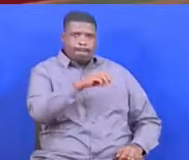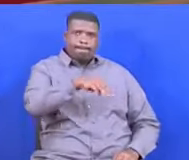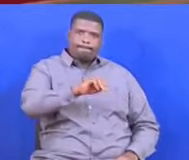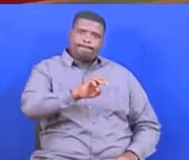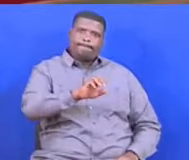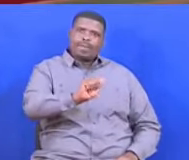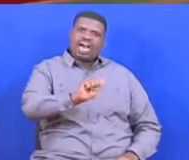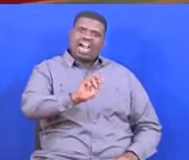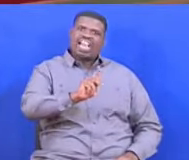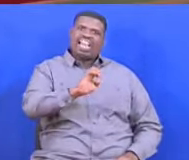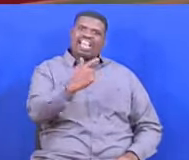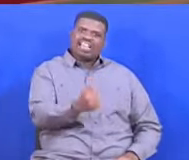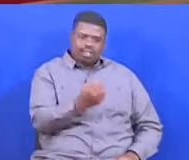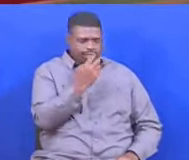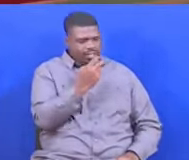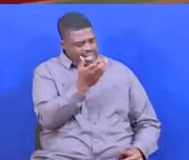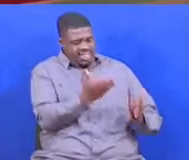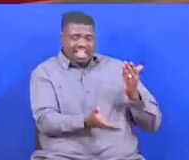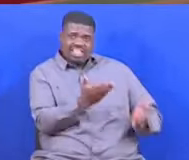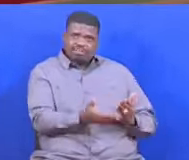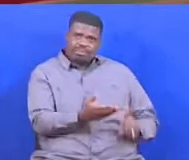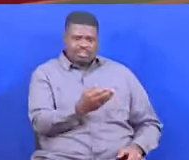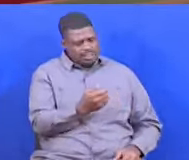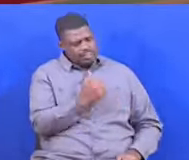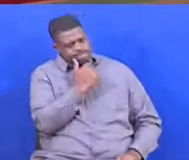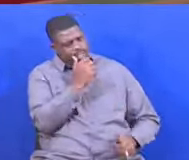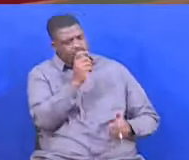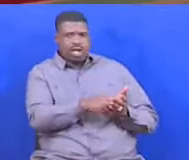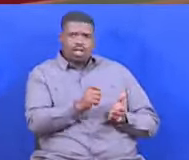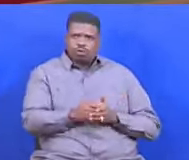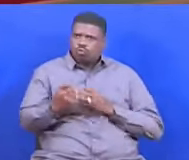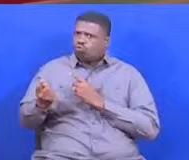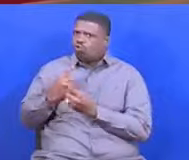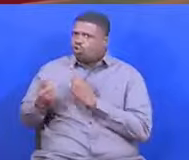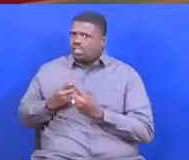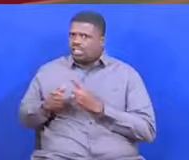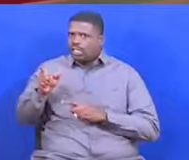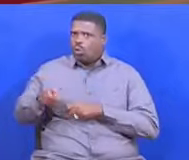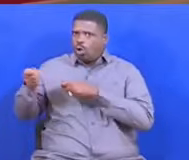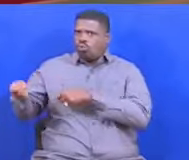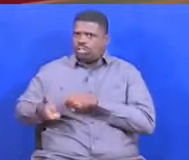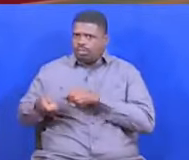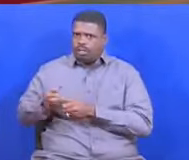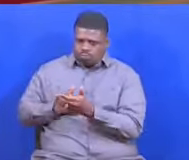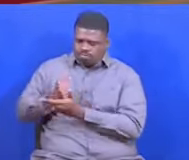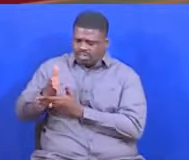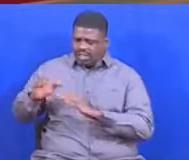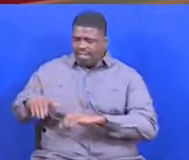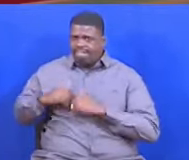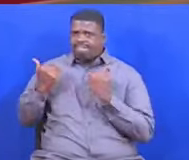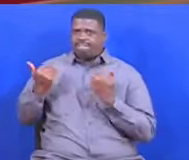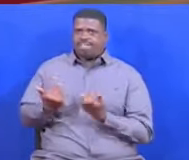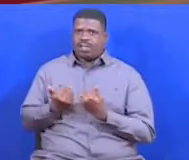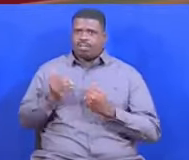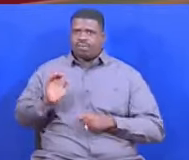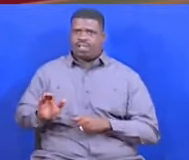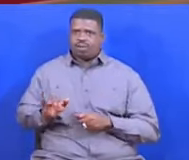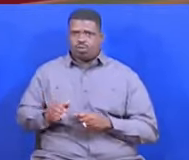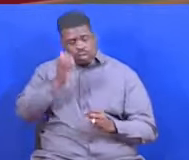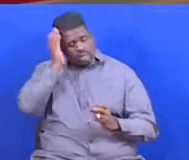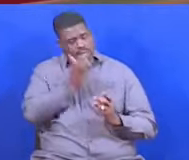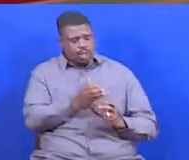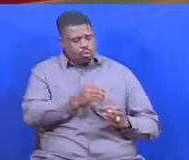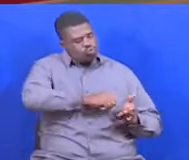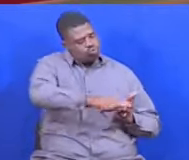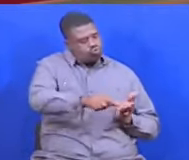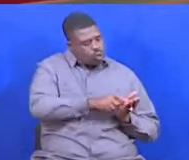iliyopo ili kubaini kiasi cha ngano chenye ubora na kisha kuongea na wakulima kupitia vyama vyao kwa ajili ya kuinunua ngano